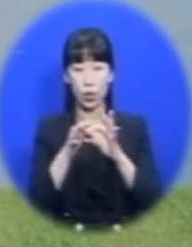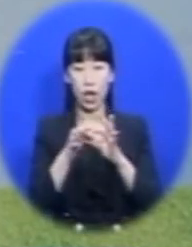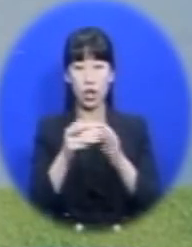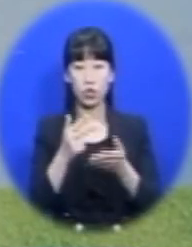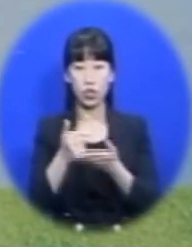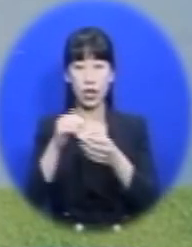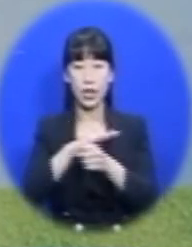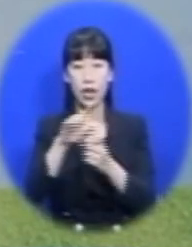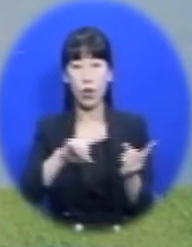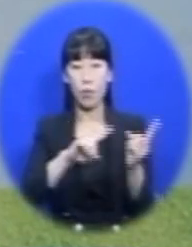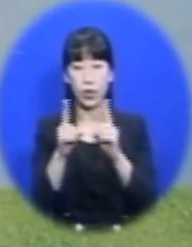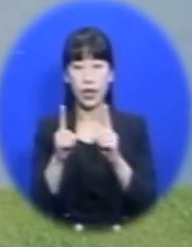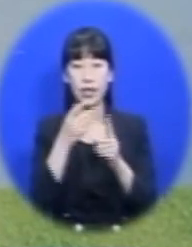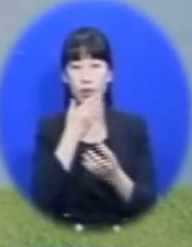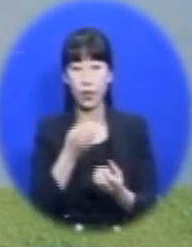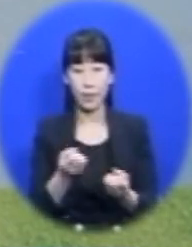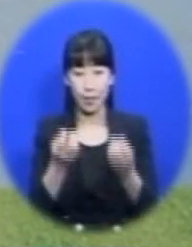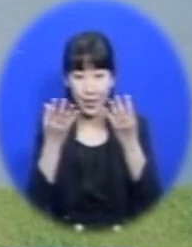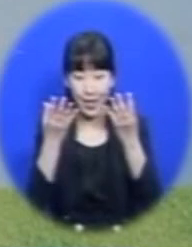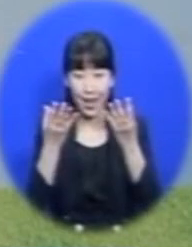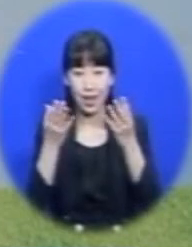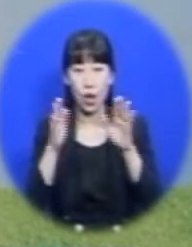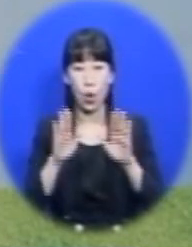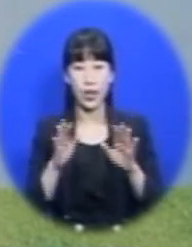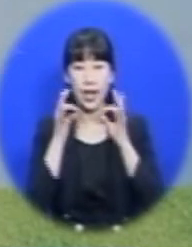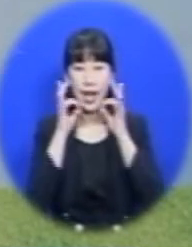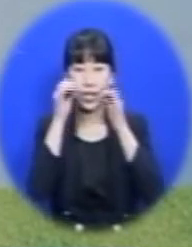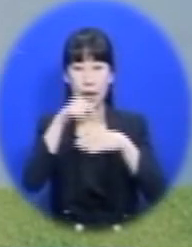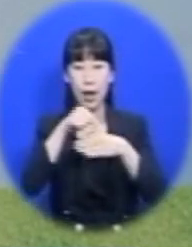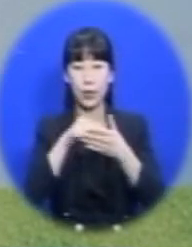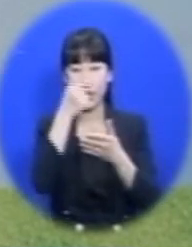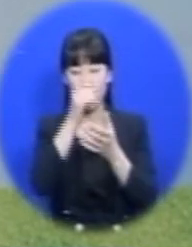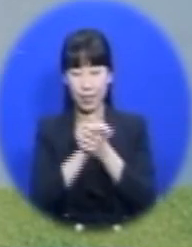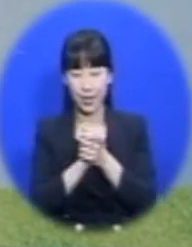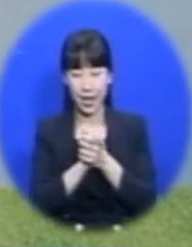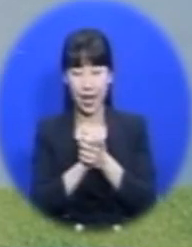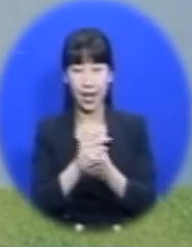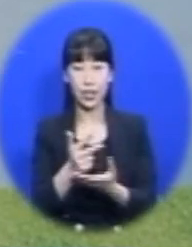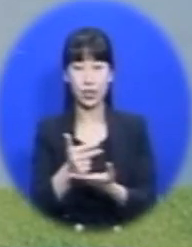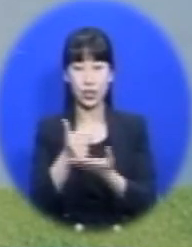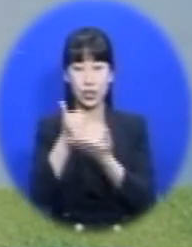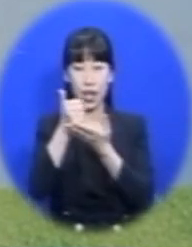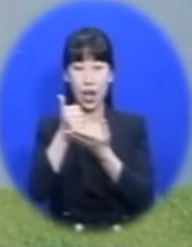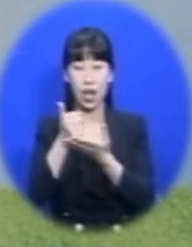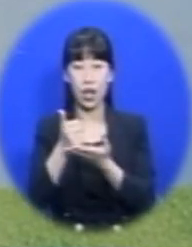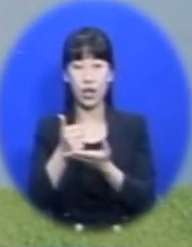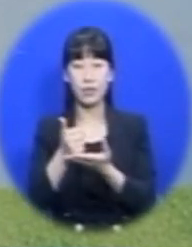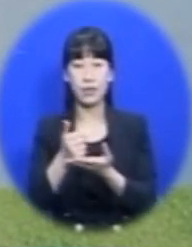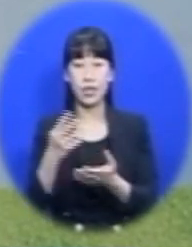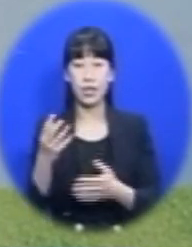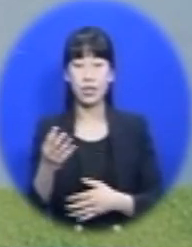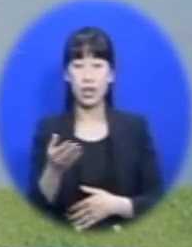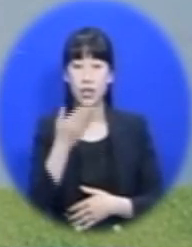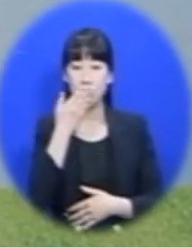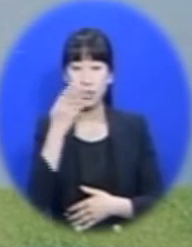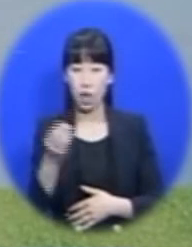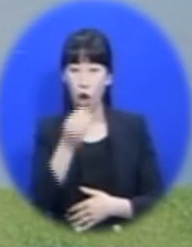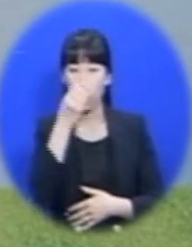축복합니다. 이제 우리 간절한 마음으로 기도하면서 주여 성찬 중에 주님과 온전히 연합되기를 원합니다.